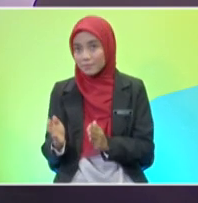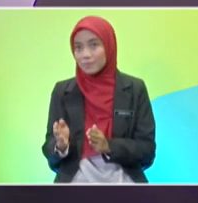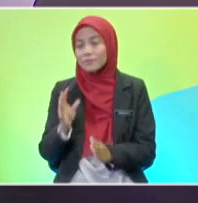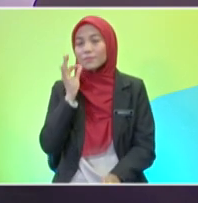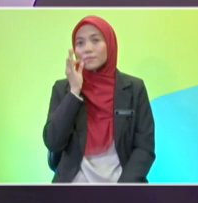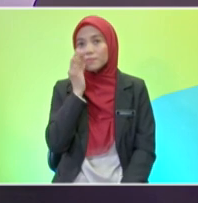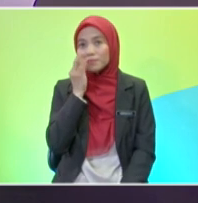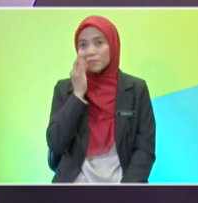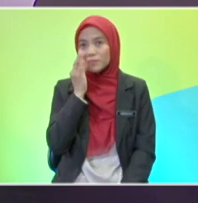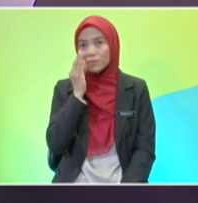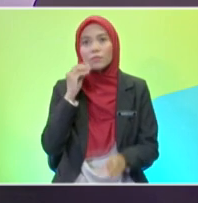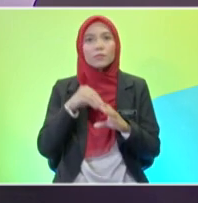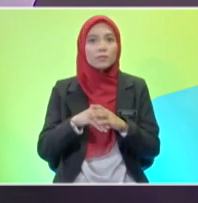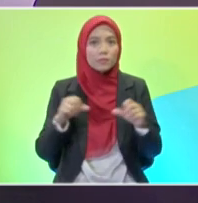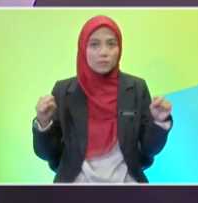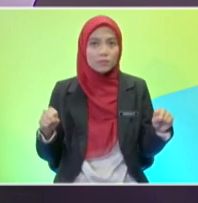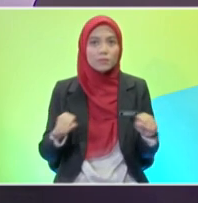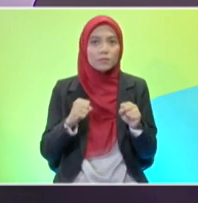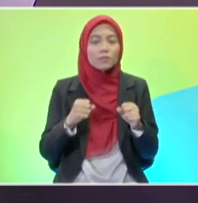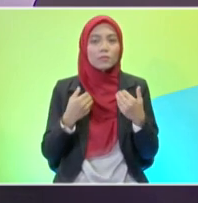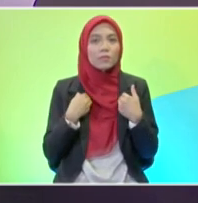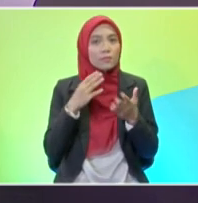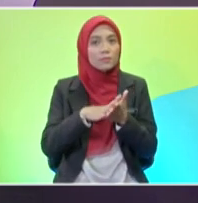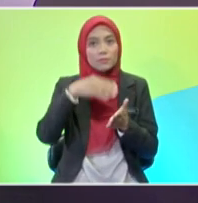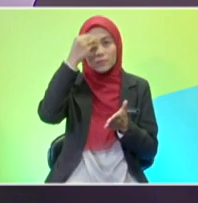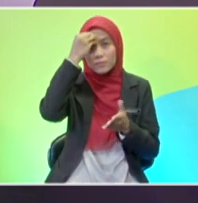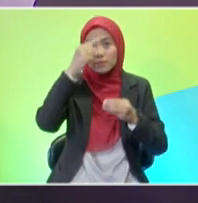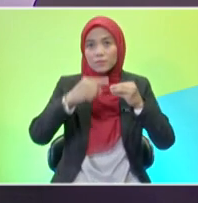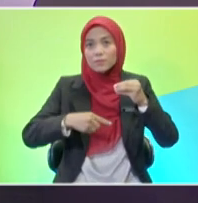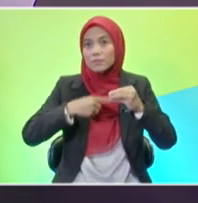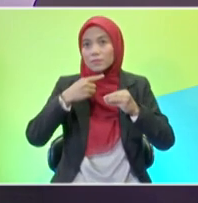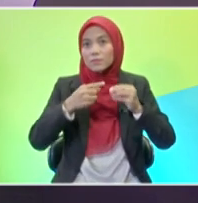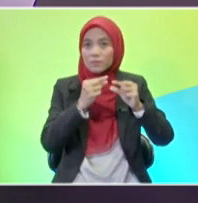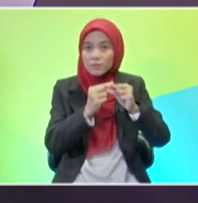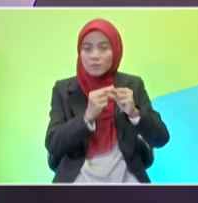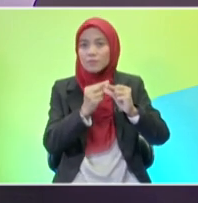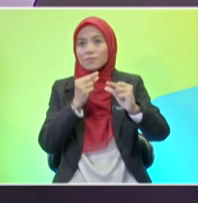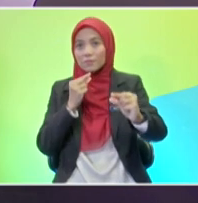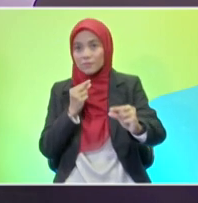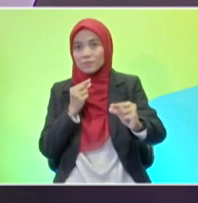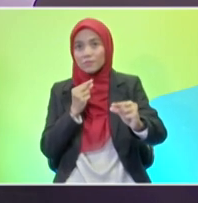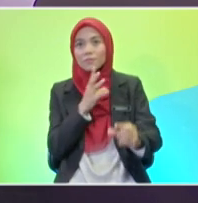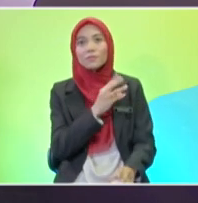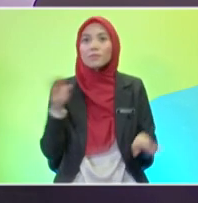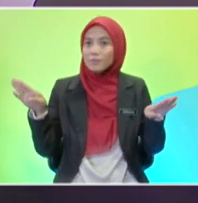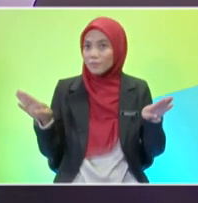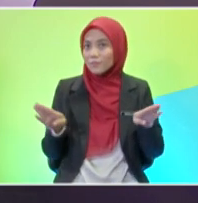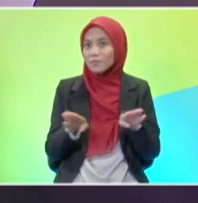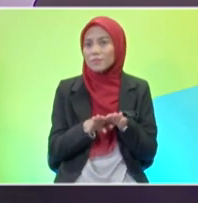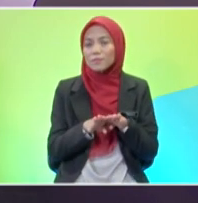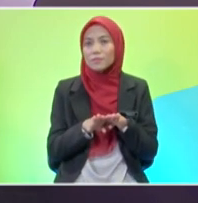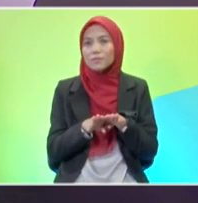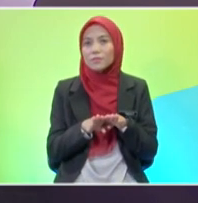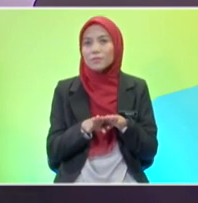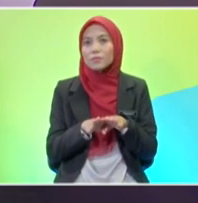seni Sekalipun kita sudah belajar tentang enggak bisa nih ada garis dan sebagainya kalau kita Tengo biji buah kuku